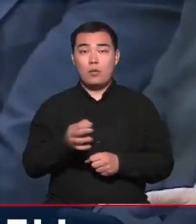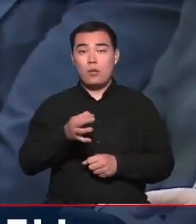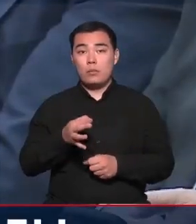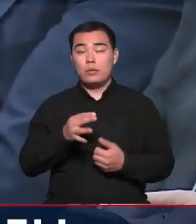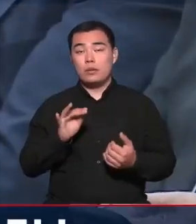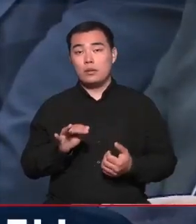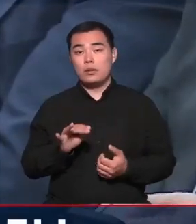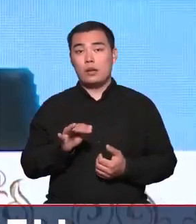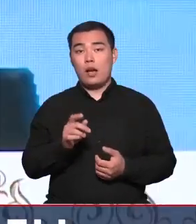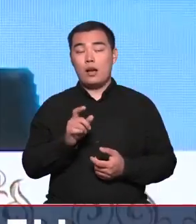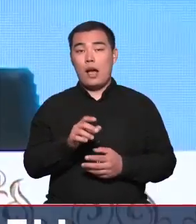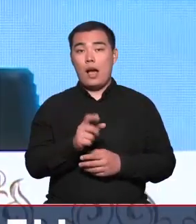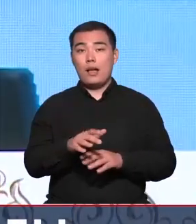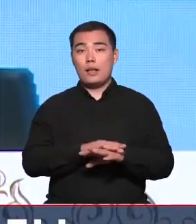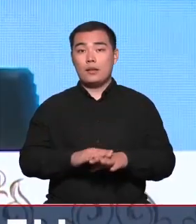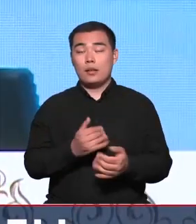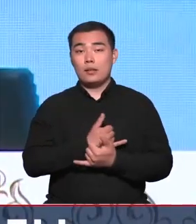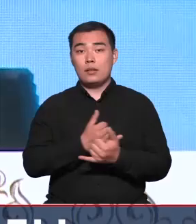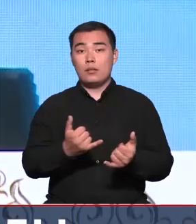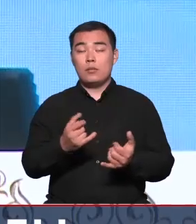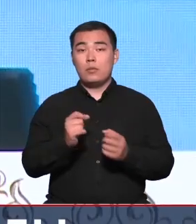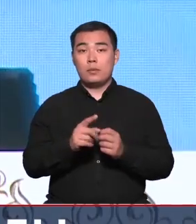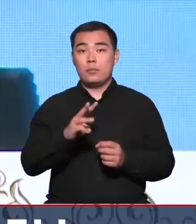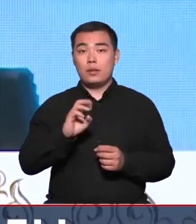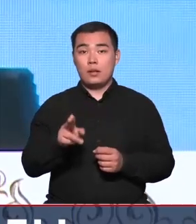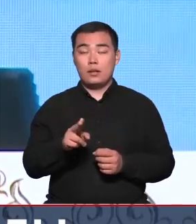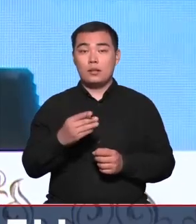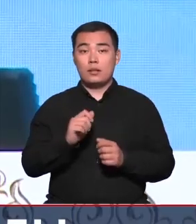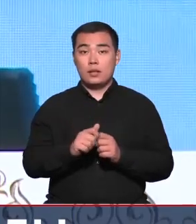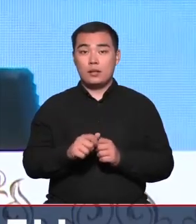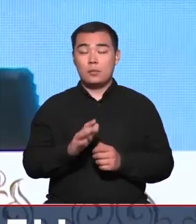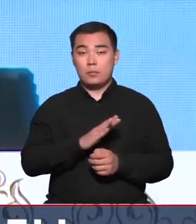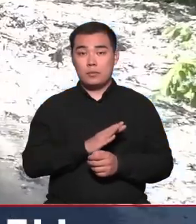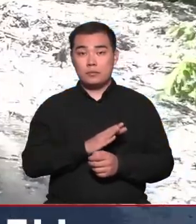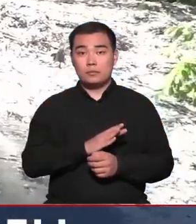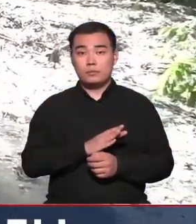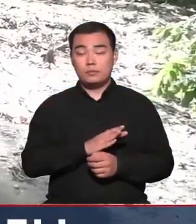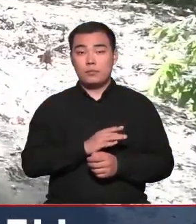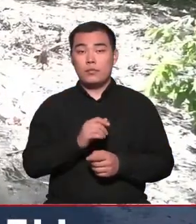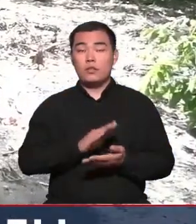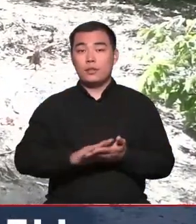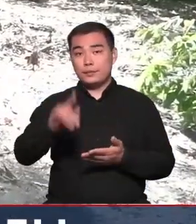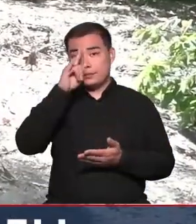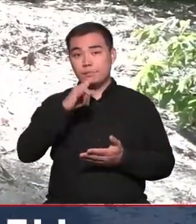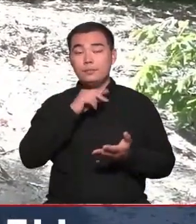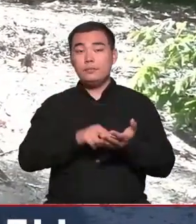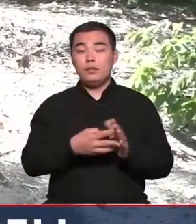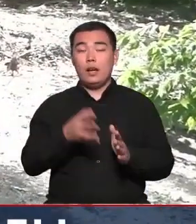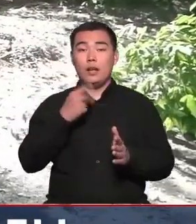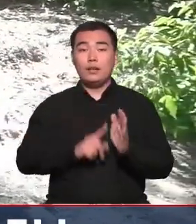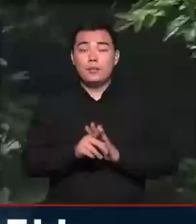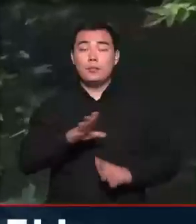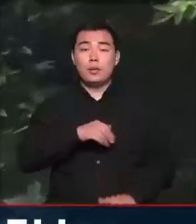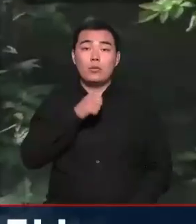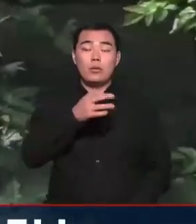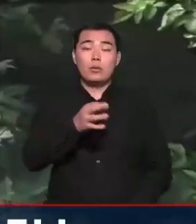Облысты абаттандыруға биыл 11 миллиард теңгеден астам қаржы бөлінді. Таза Қазақстан акциясы басталғалы Қостанай